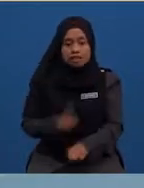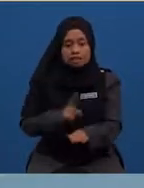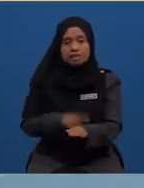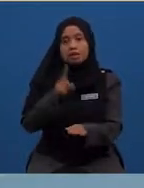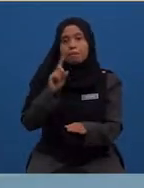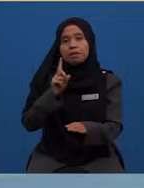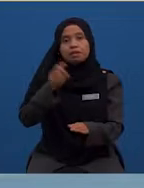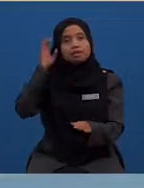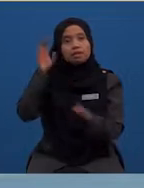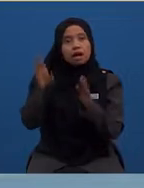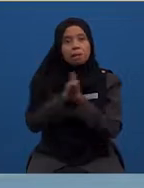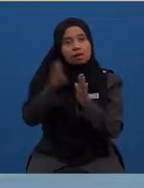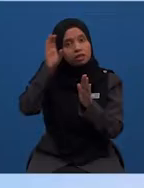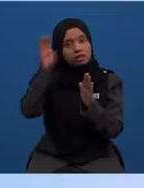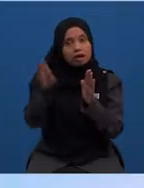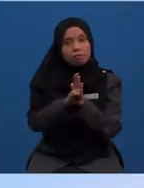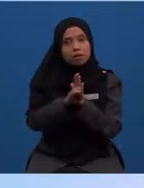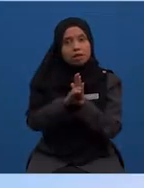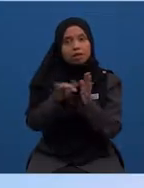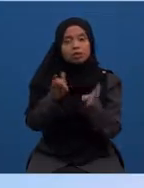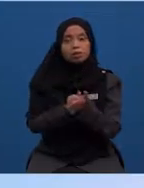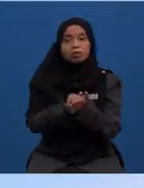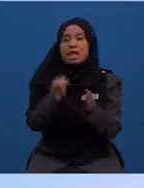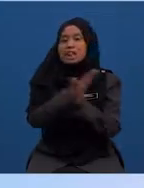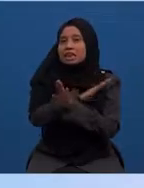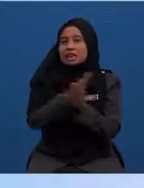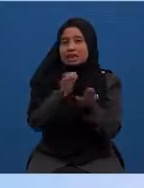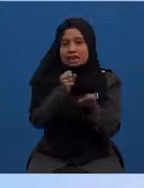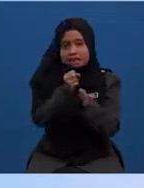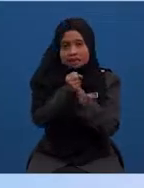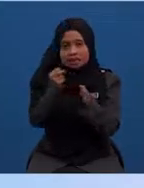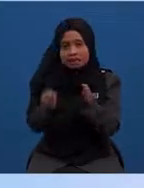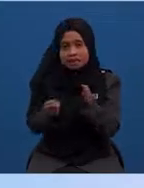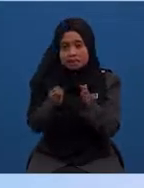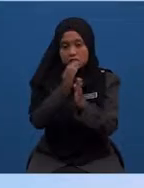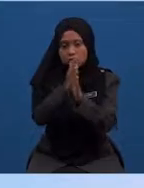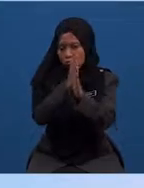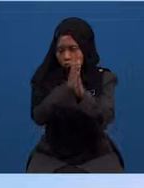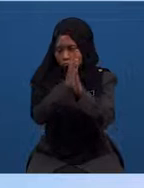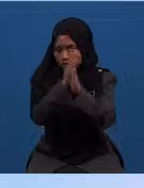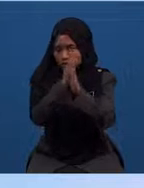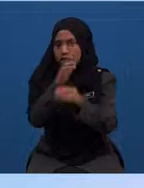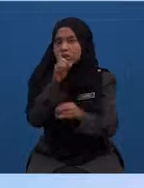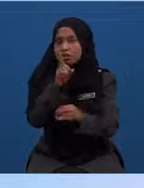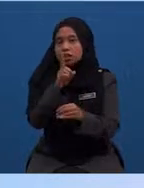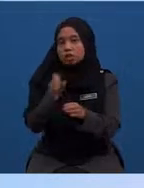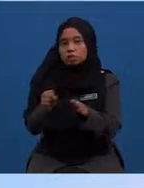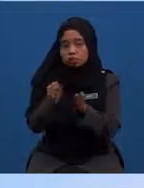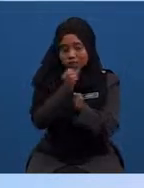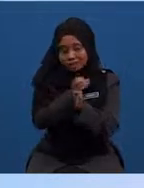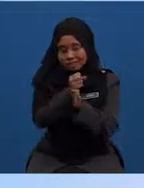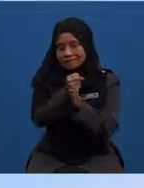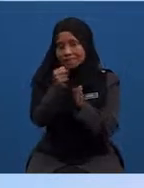mana gambar-gambar tersebut tiada sisi lurus, satu sisi